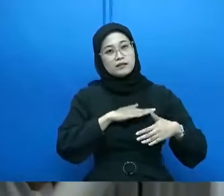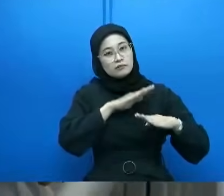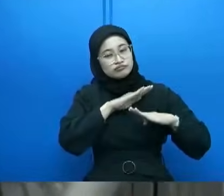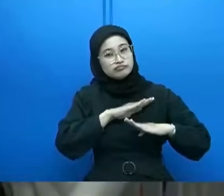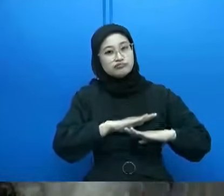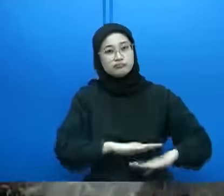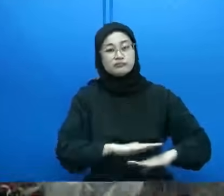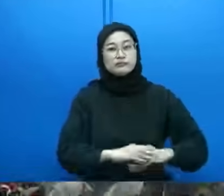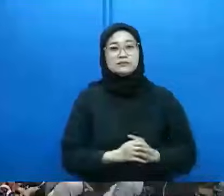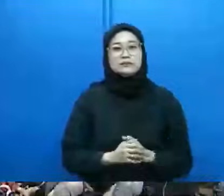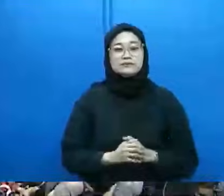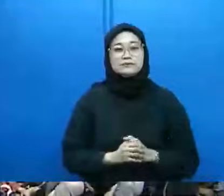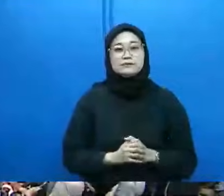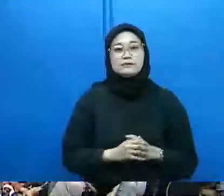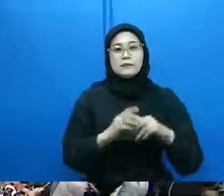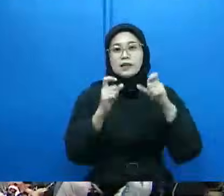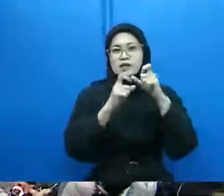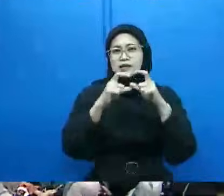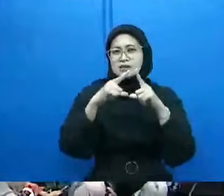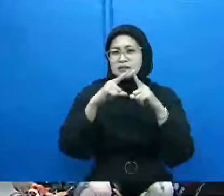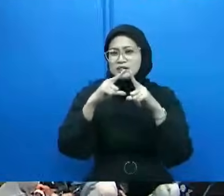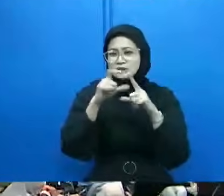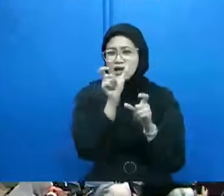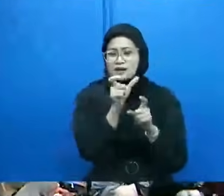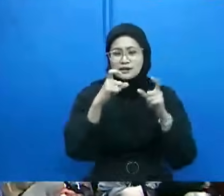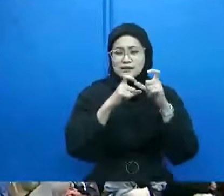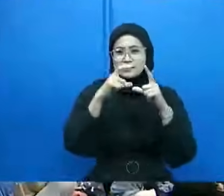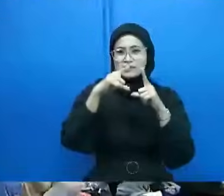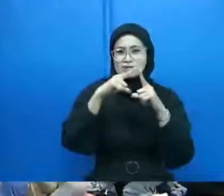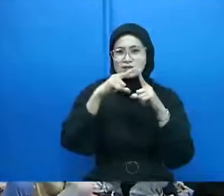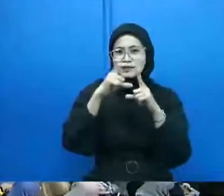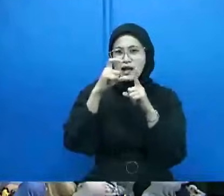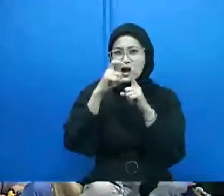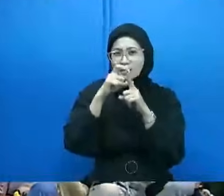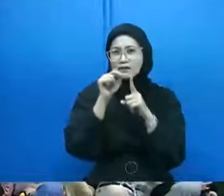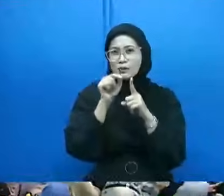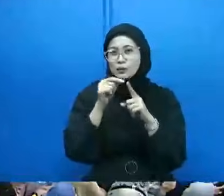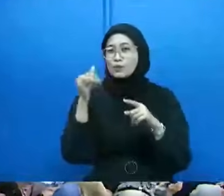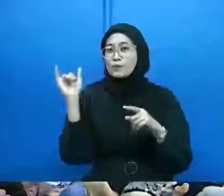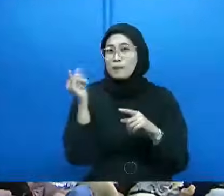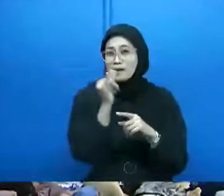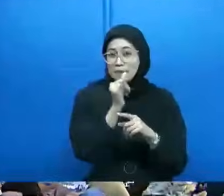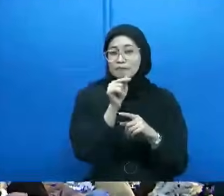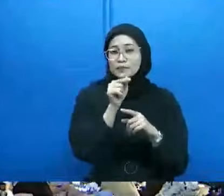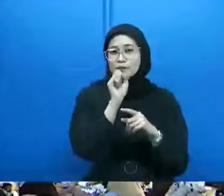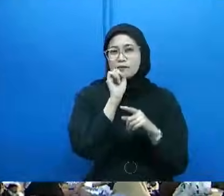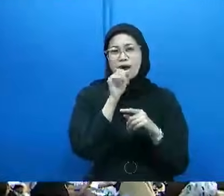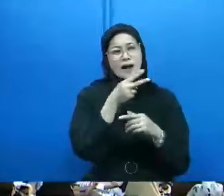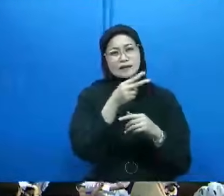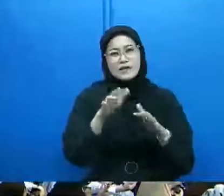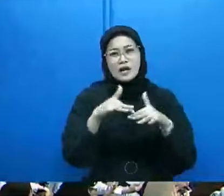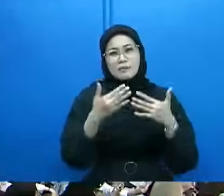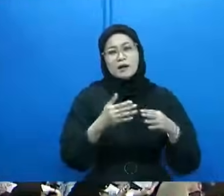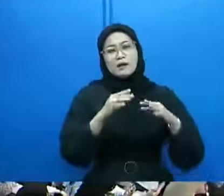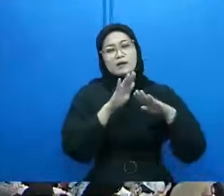pertama dalam bahasa Arab bisa berarti al-hudu wal-itmi'nan. Keadaan yang tenang, damai, enak, yang sebelumnya